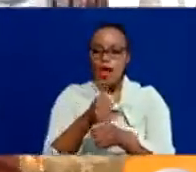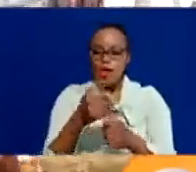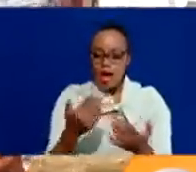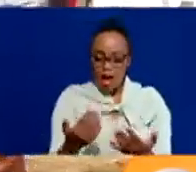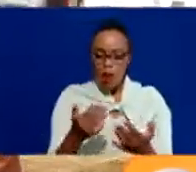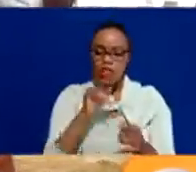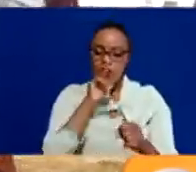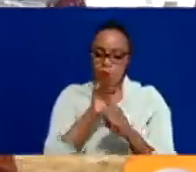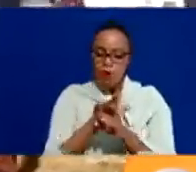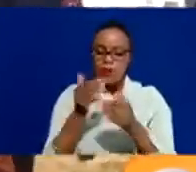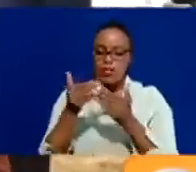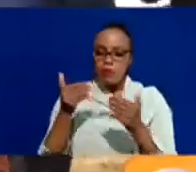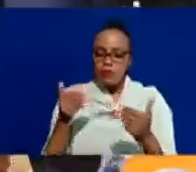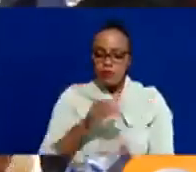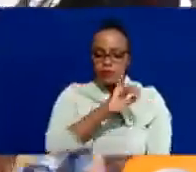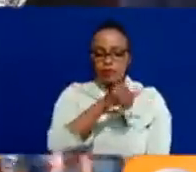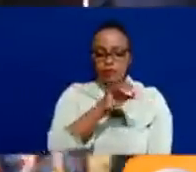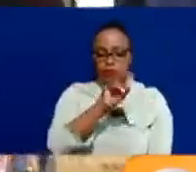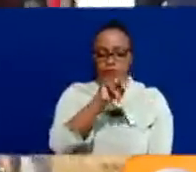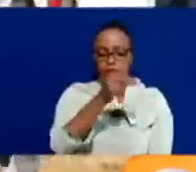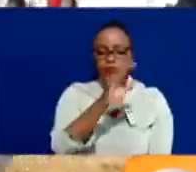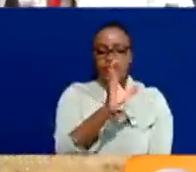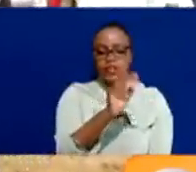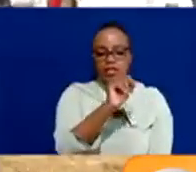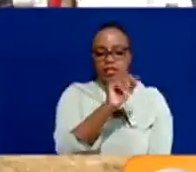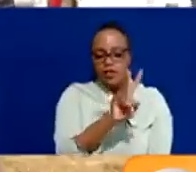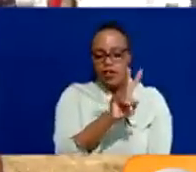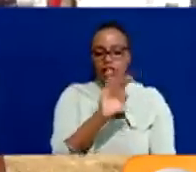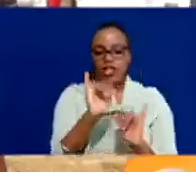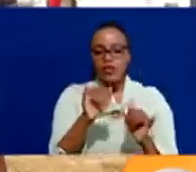na jinsi walivyoahidi. John Wanyama, Nipashe Wikendi, kaunti ya Wasingisho.